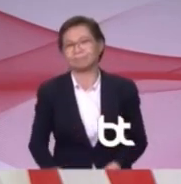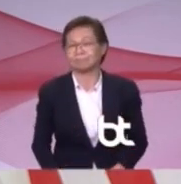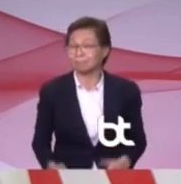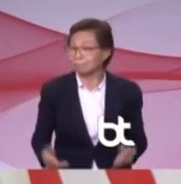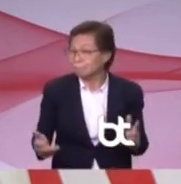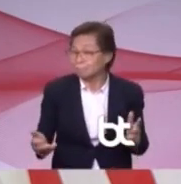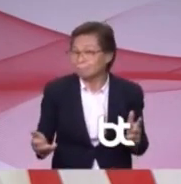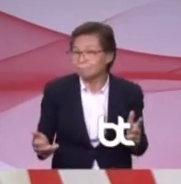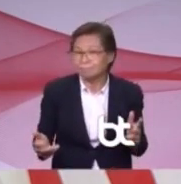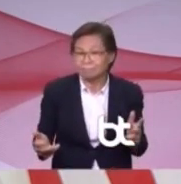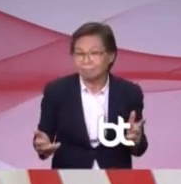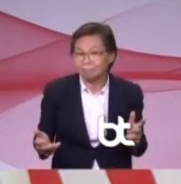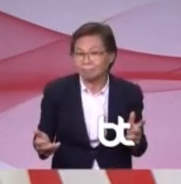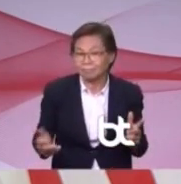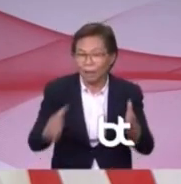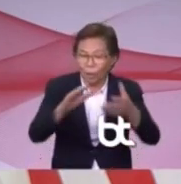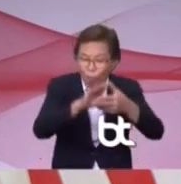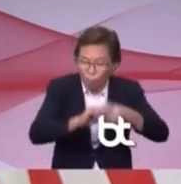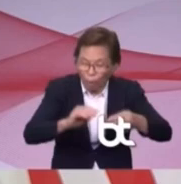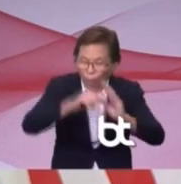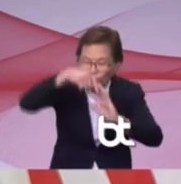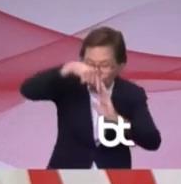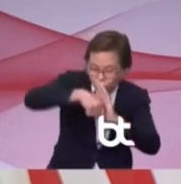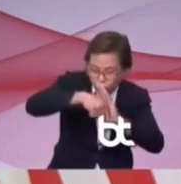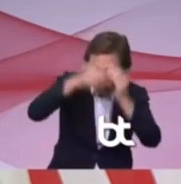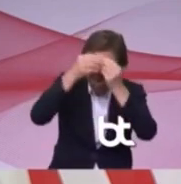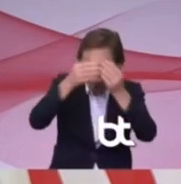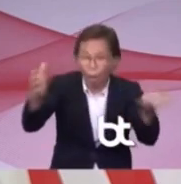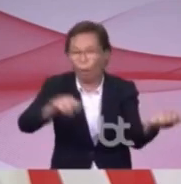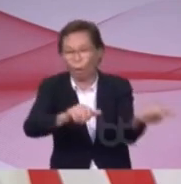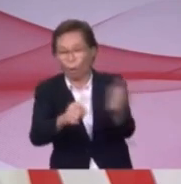Perkara ini detailnya akan